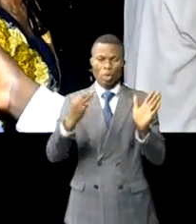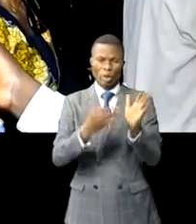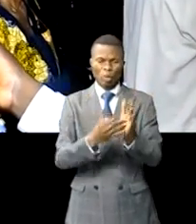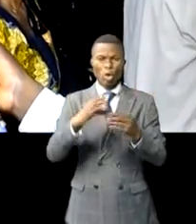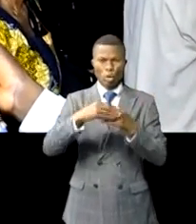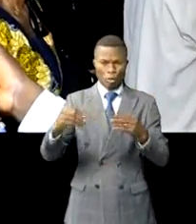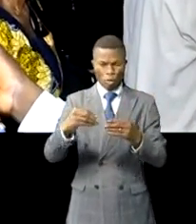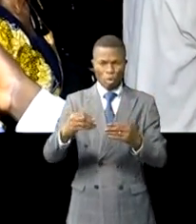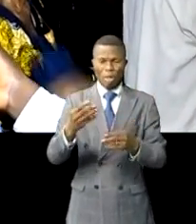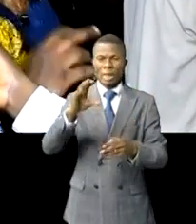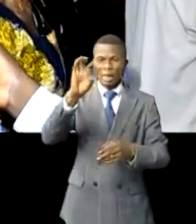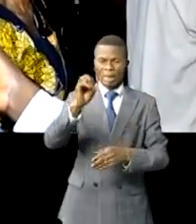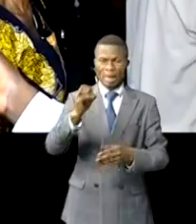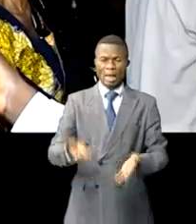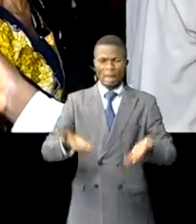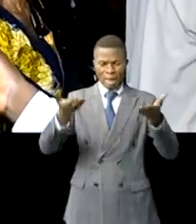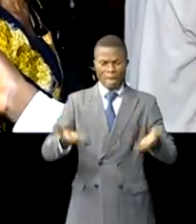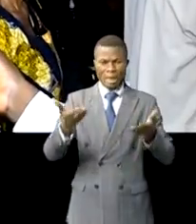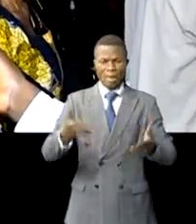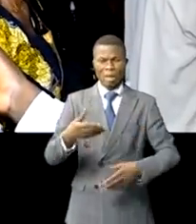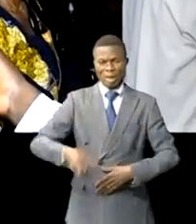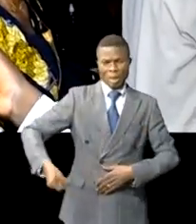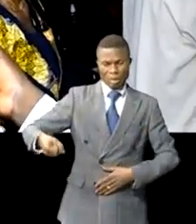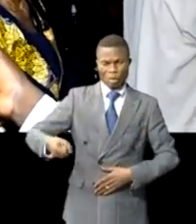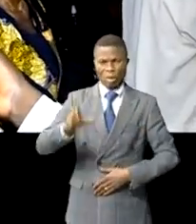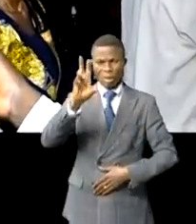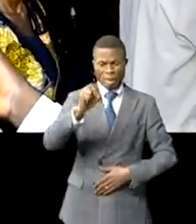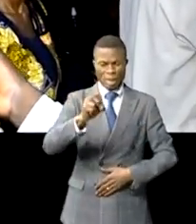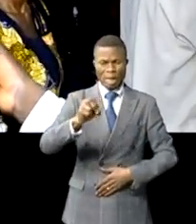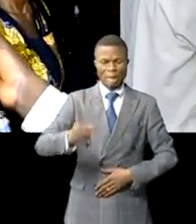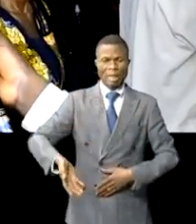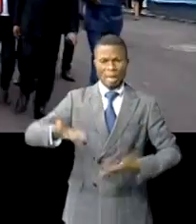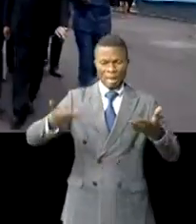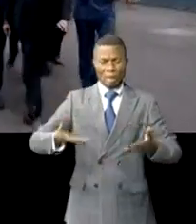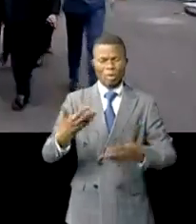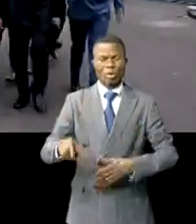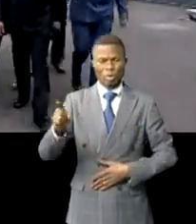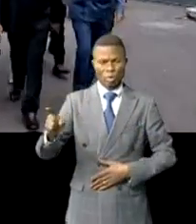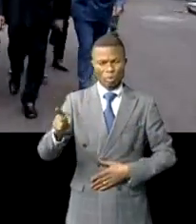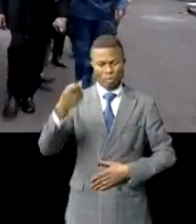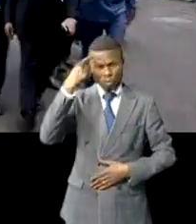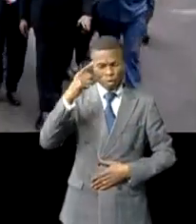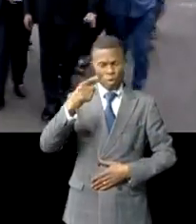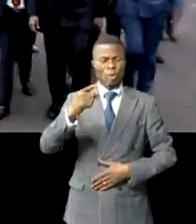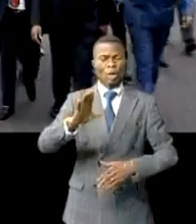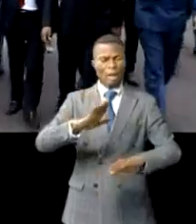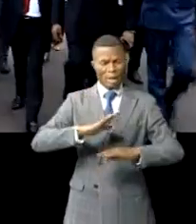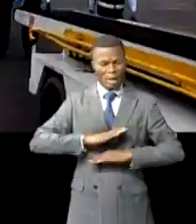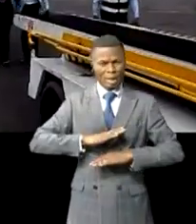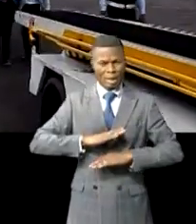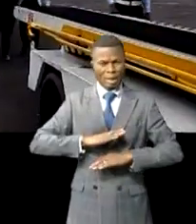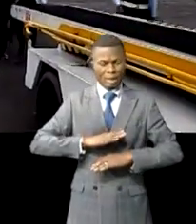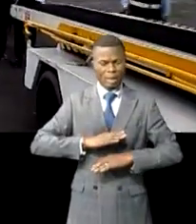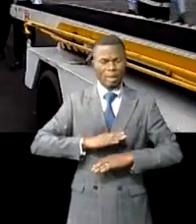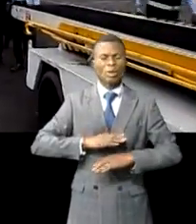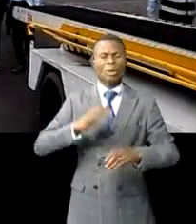toujours 30 kilos, 10 kilos de bagages à main et 30 kilos de franchise. pour en avoir le cœur net et battre en brèche